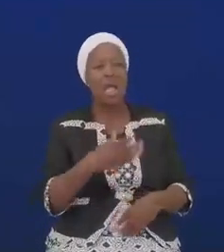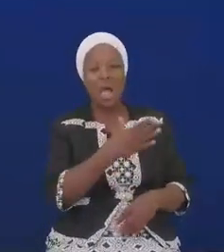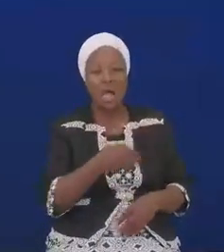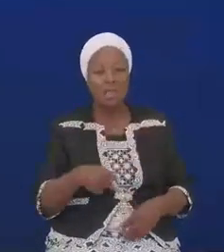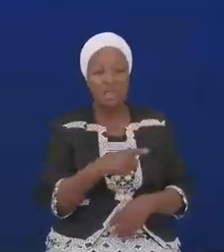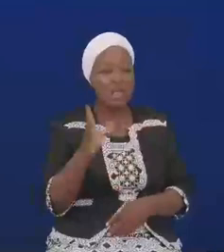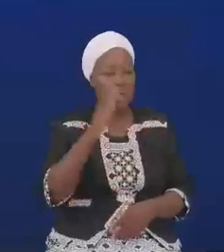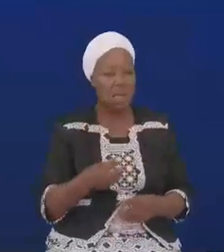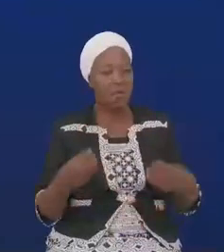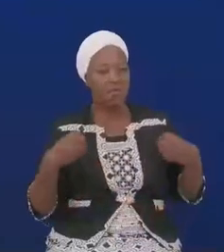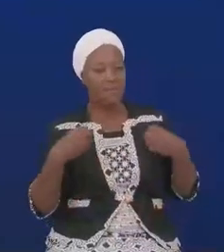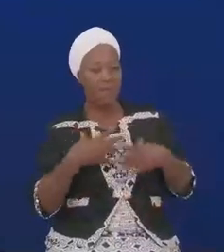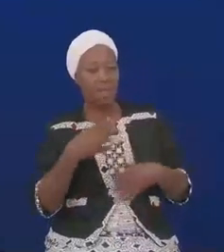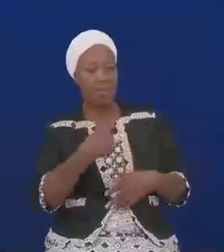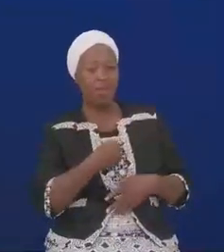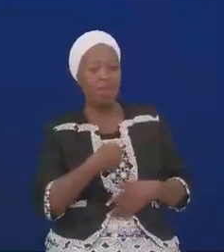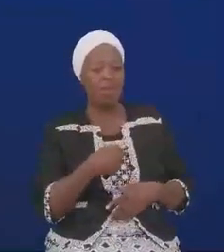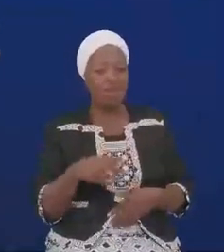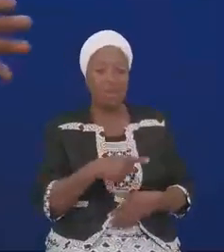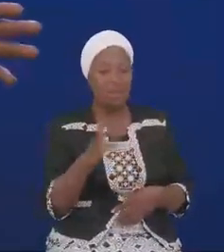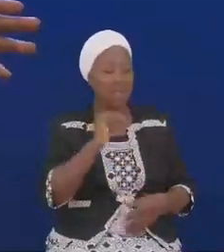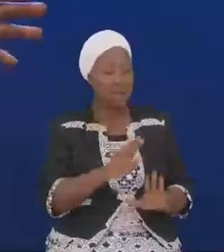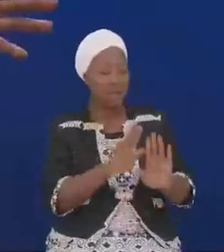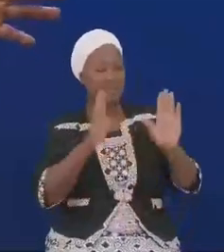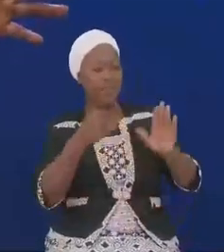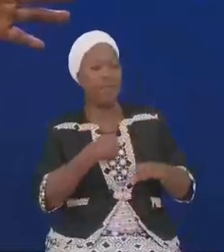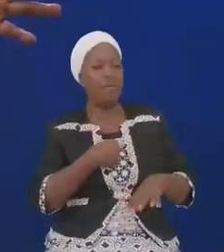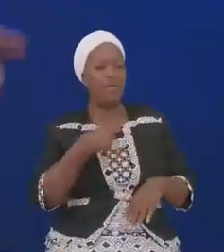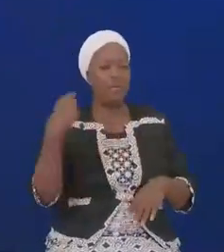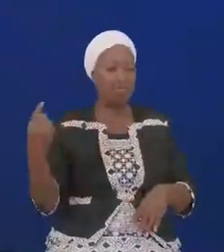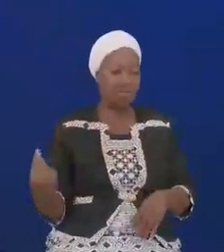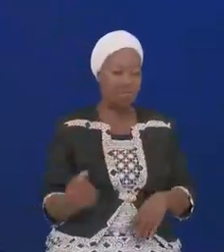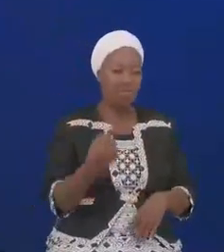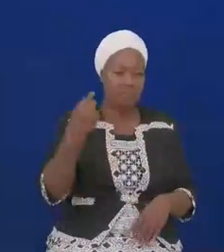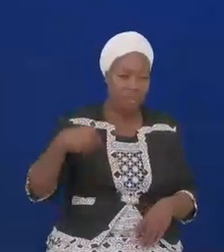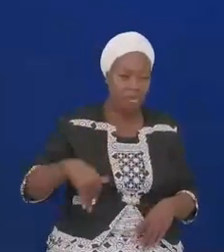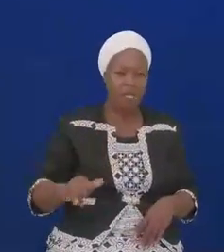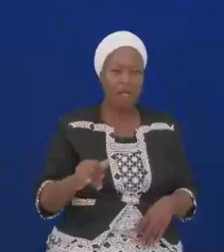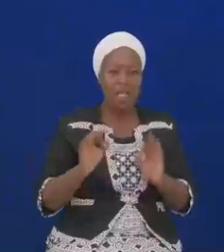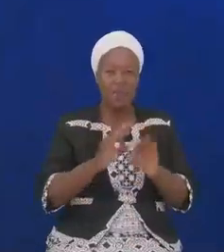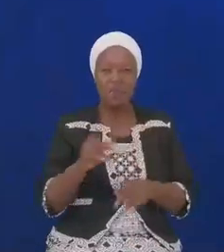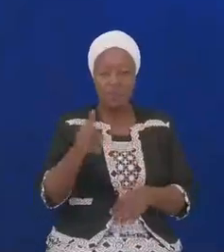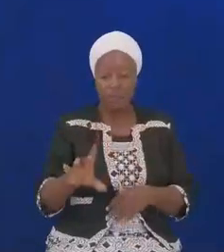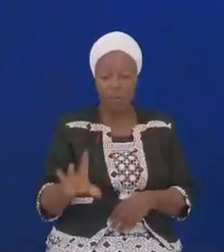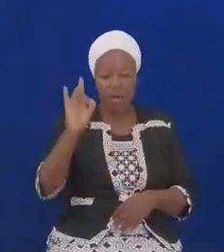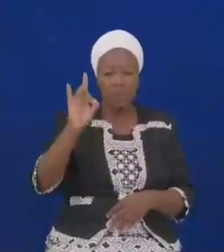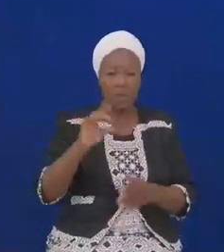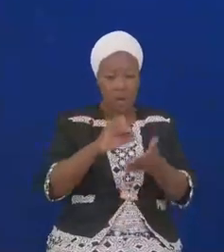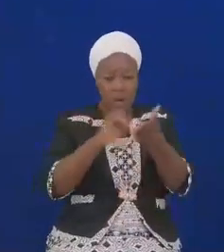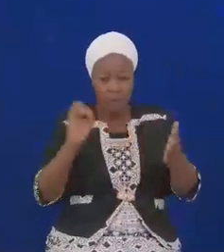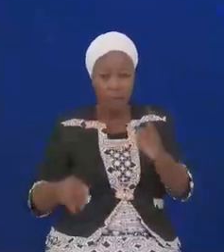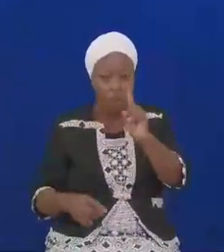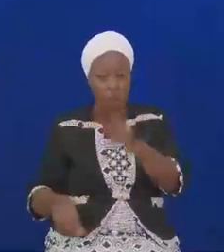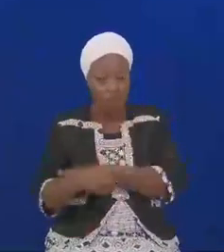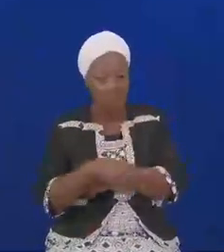qu'ils me craignent toujours, afin qu'ils me craignent pour, afin qu'ils me craignent toujours. Si on